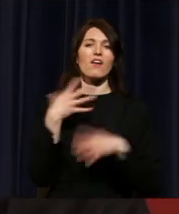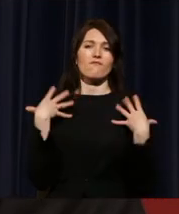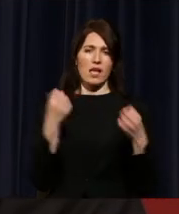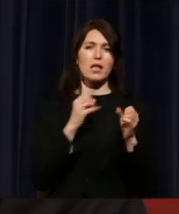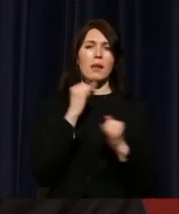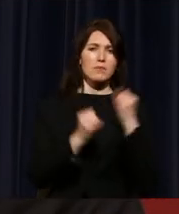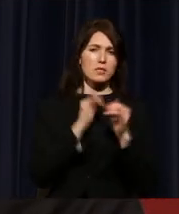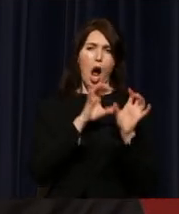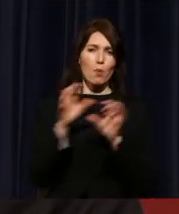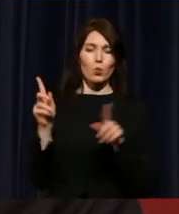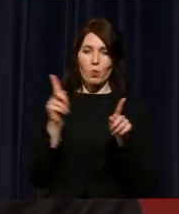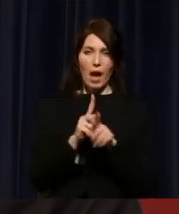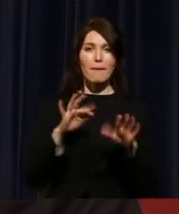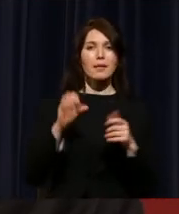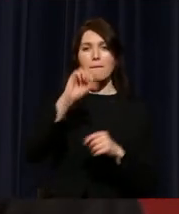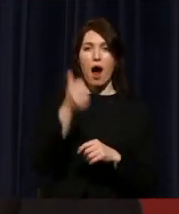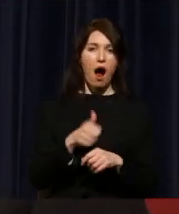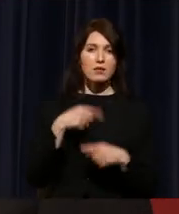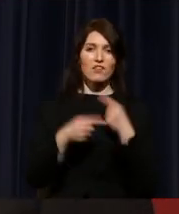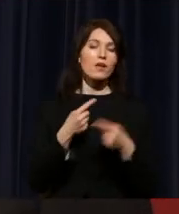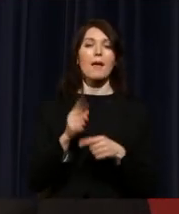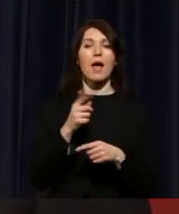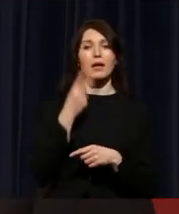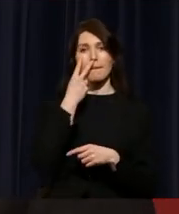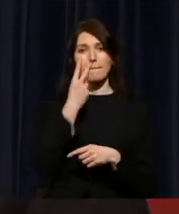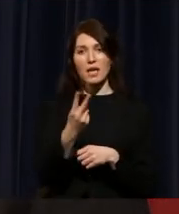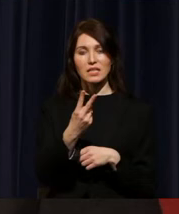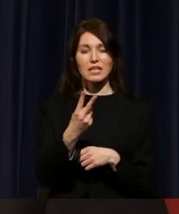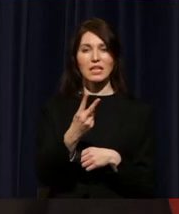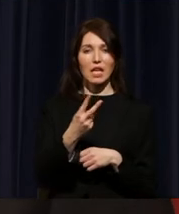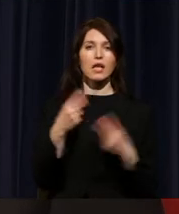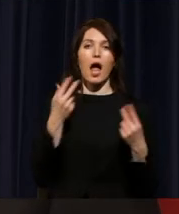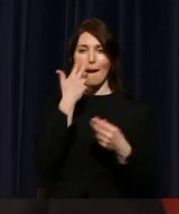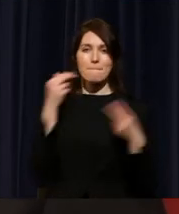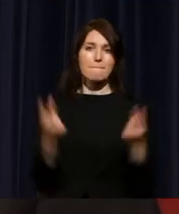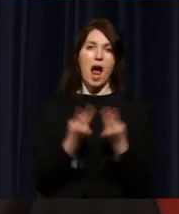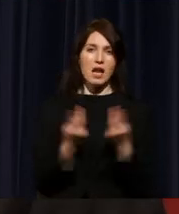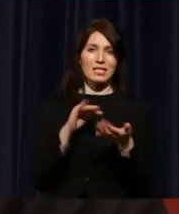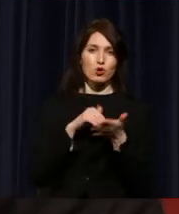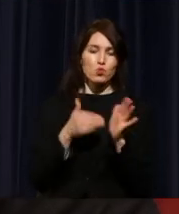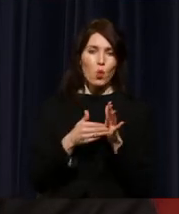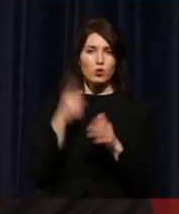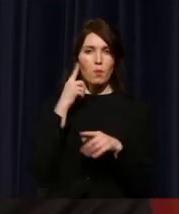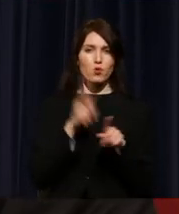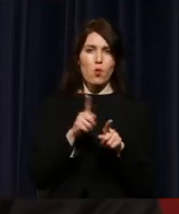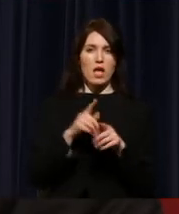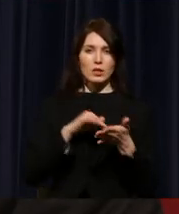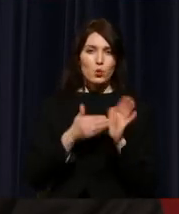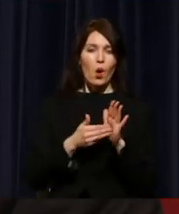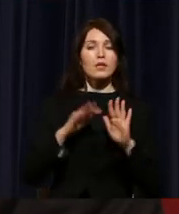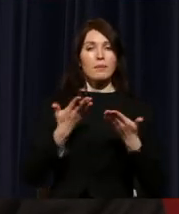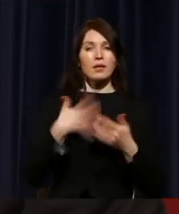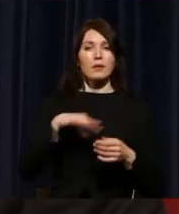veselības aprūpe, bet māksla vienmēr ir paskatīties uz it kā ierastu situāciju, it kā jau, jo saprotiet,